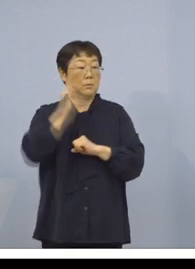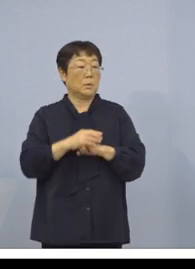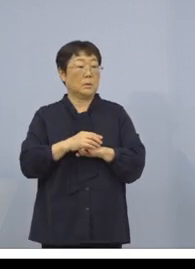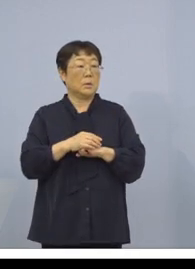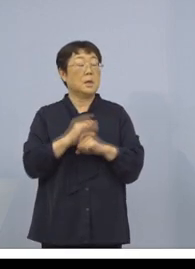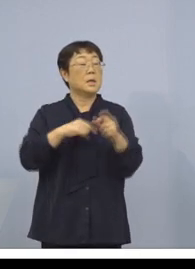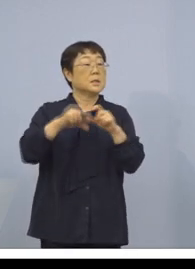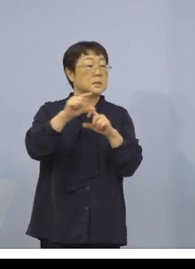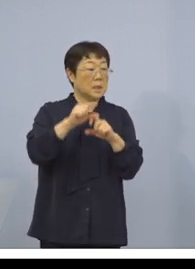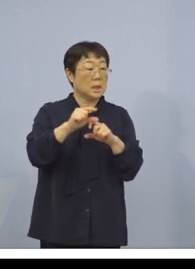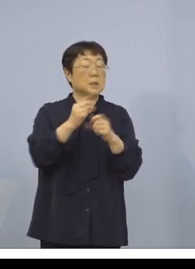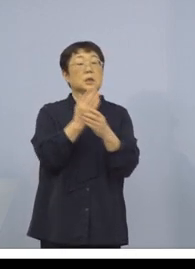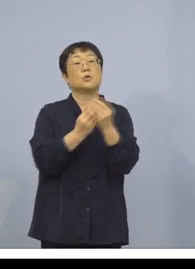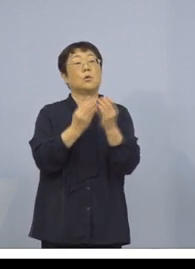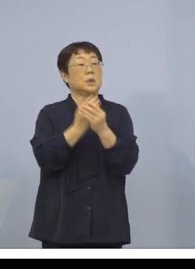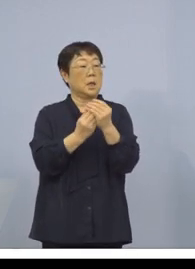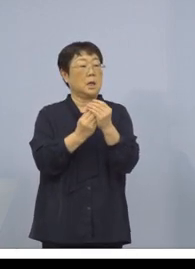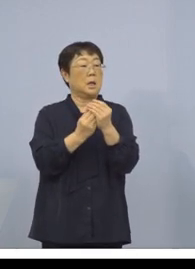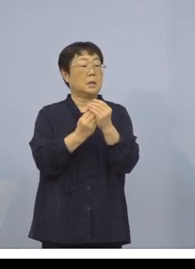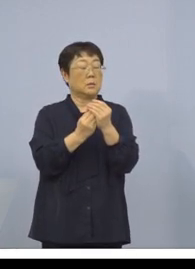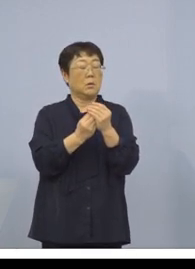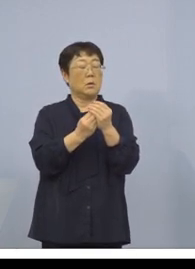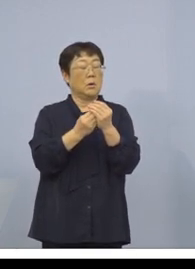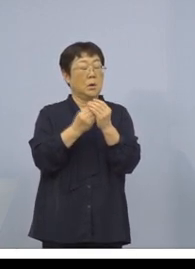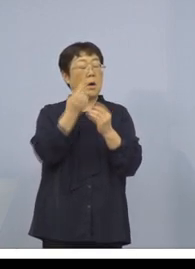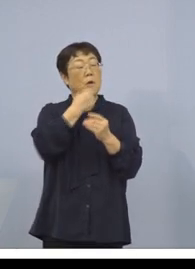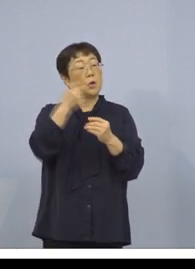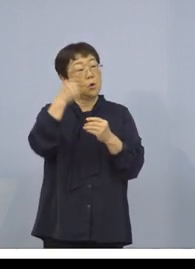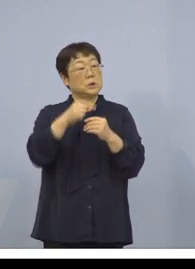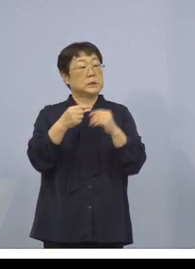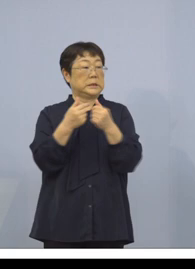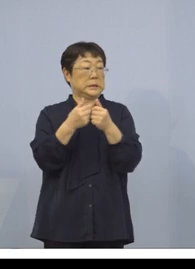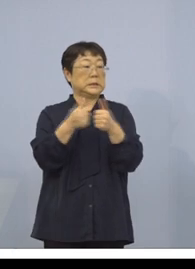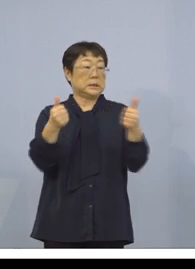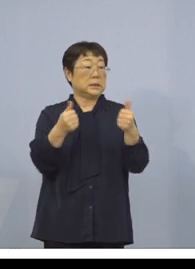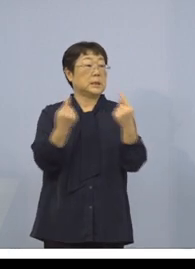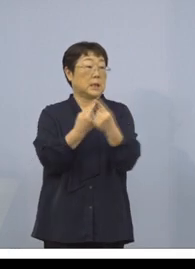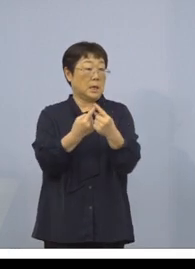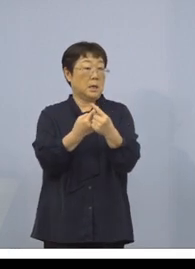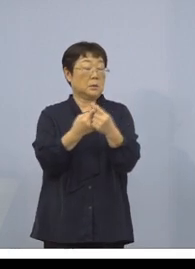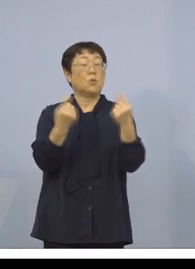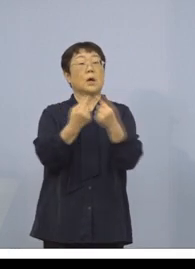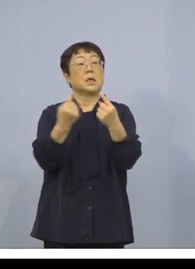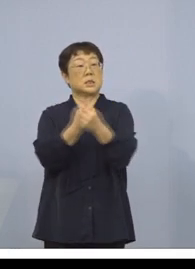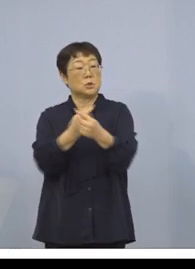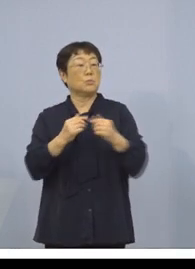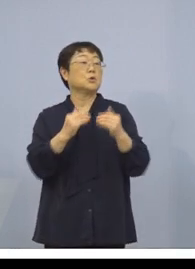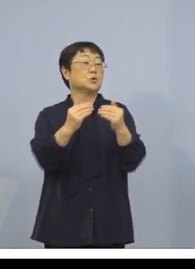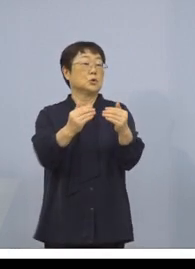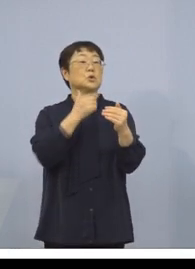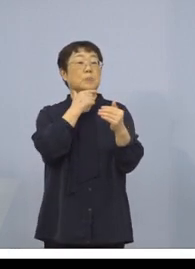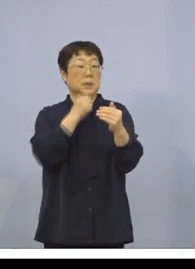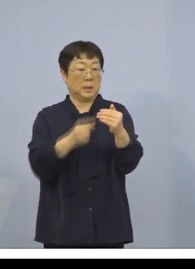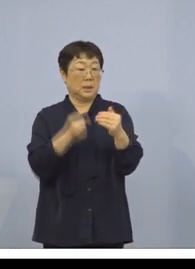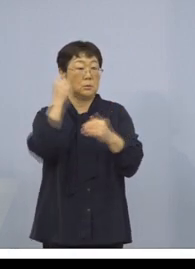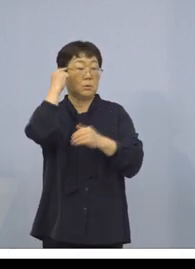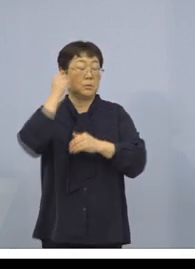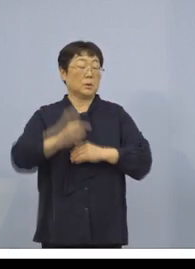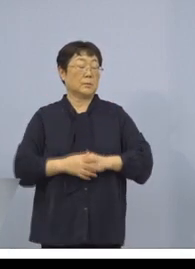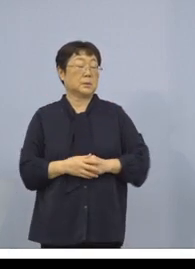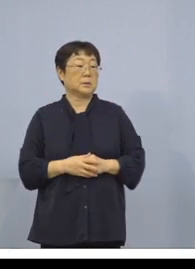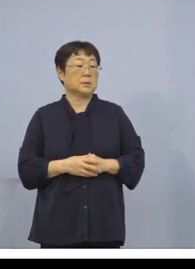えてトイレの洋式化率、これも 100% に向けてですね、改修設計、こういったものも進めていきたいと思います